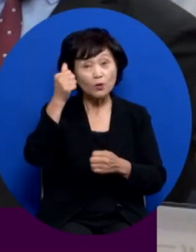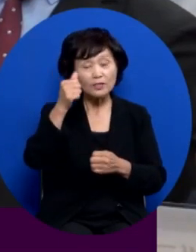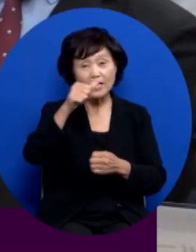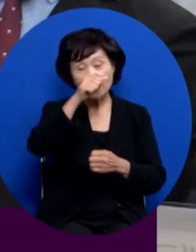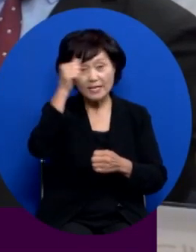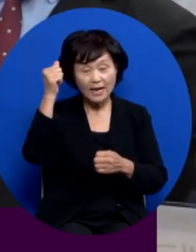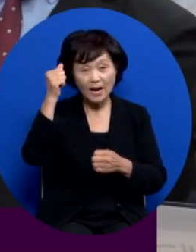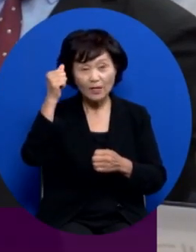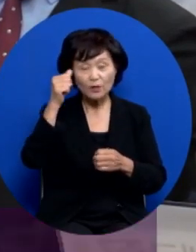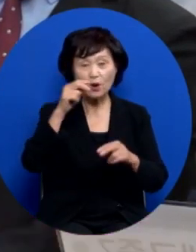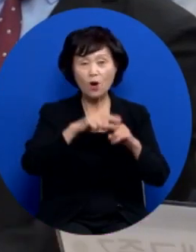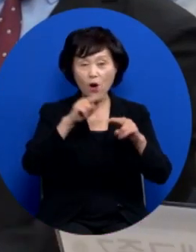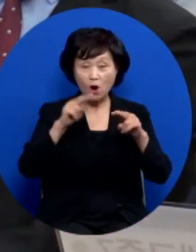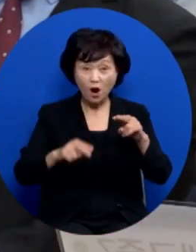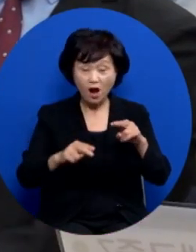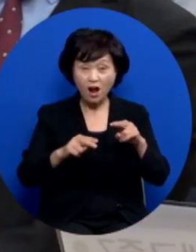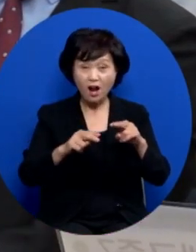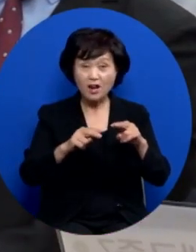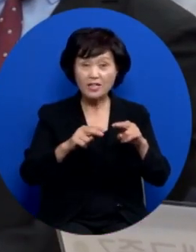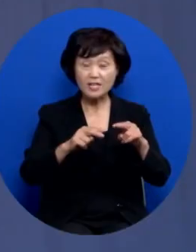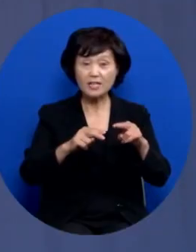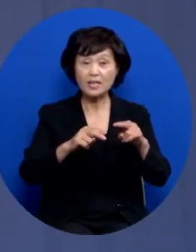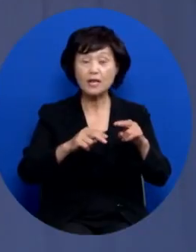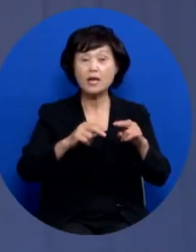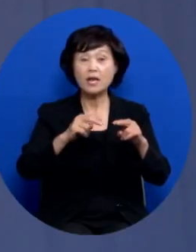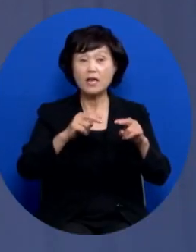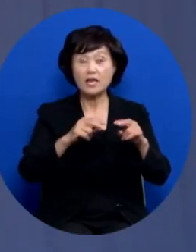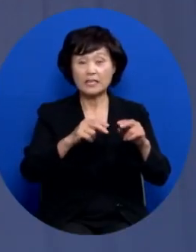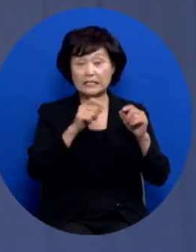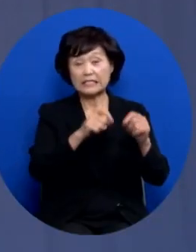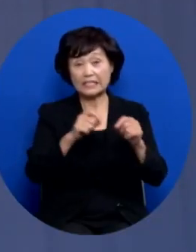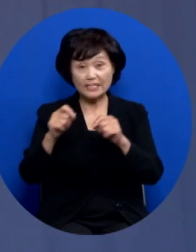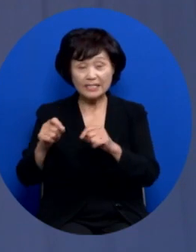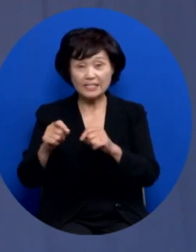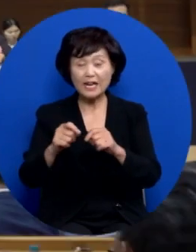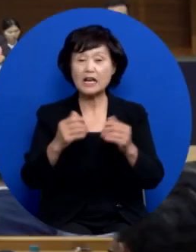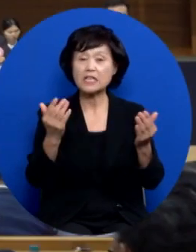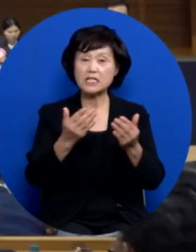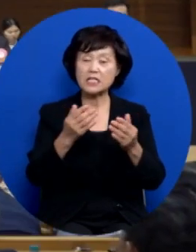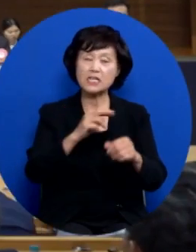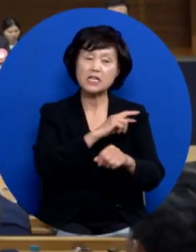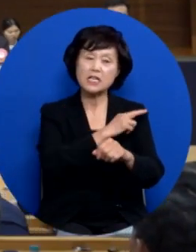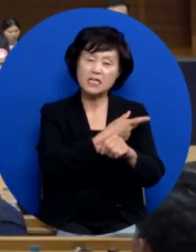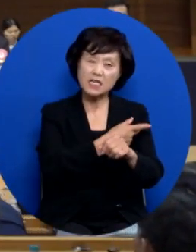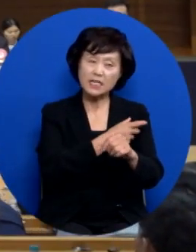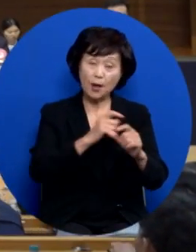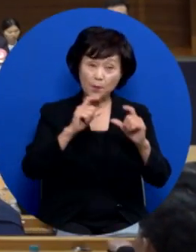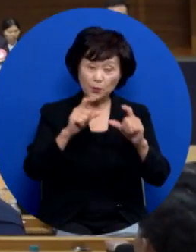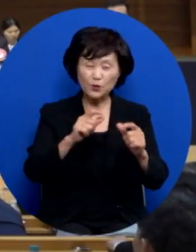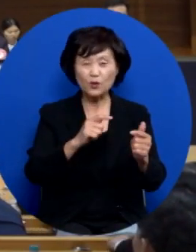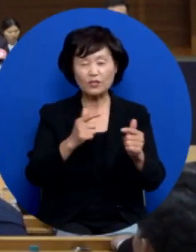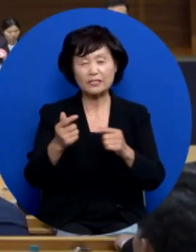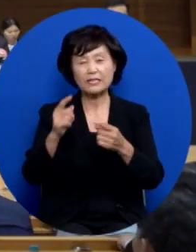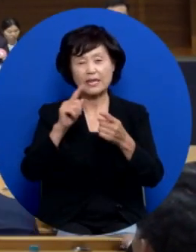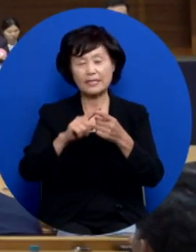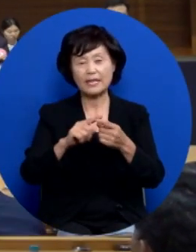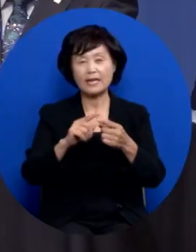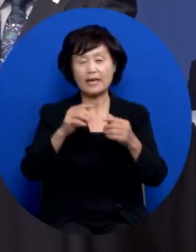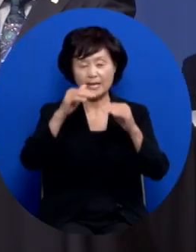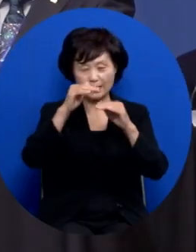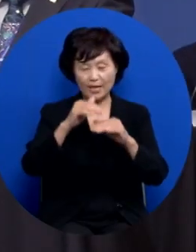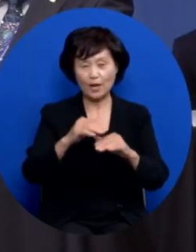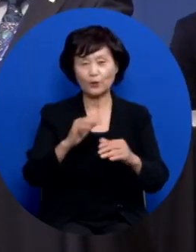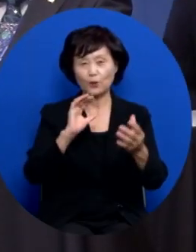장로 정년 연장, 여성 안수 허용, 저출생 문제 대책, 이단 규정 등도 논의합니다. 지금까지